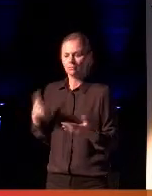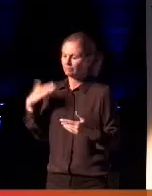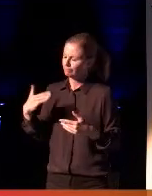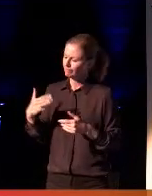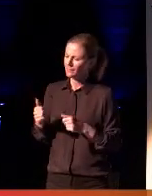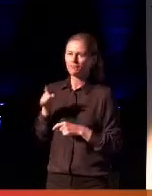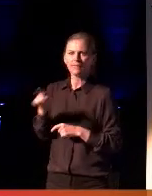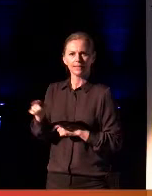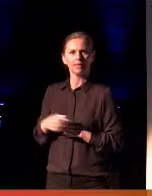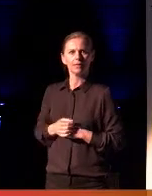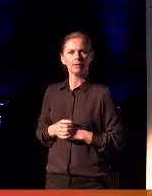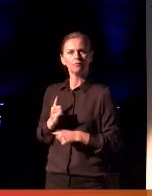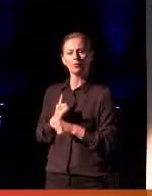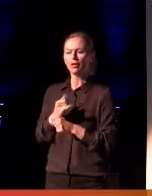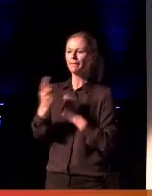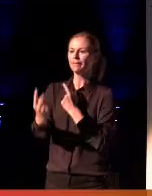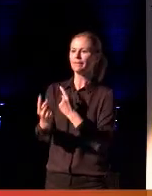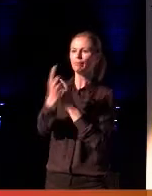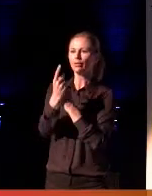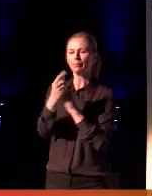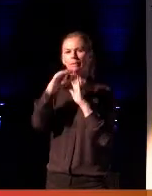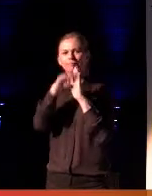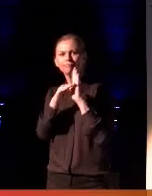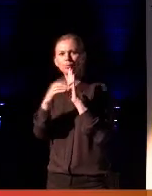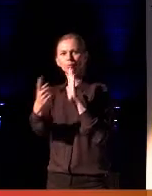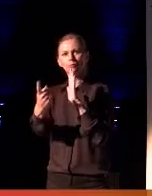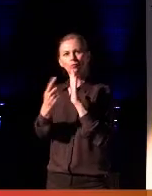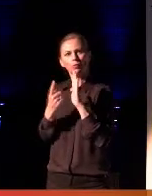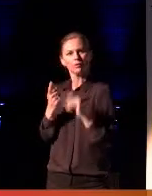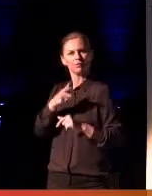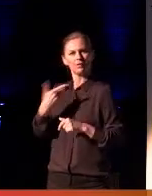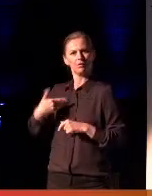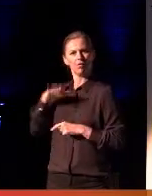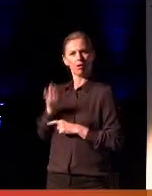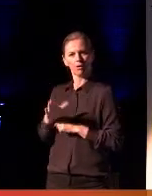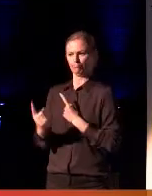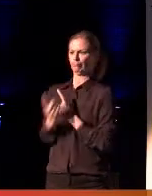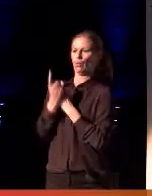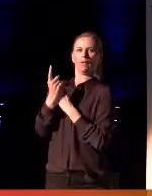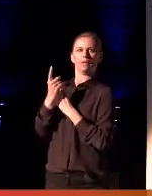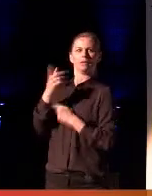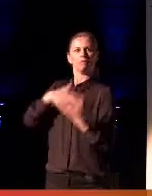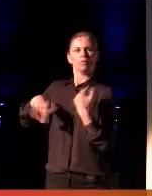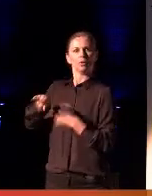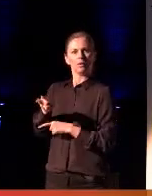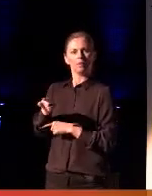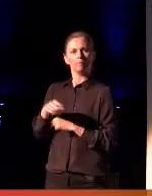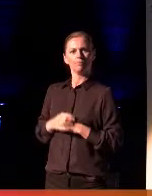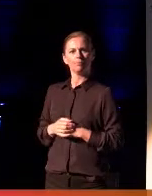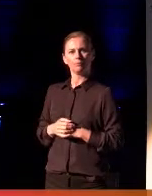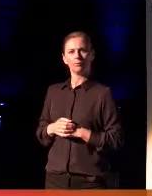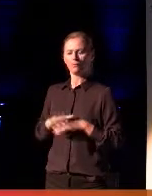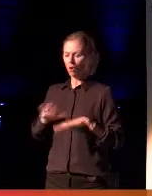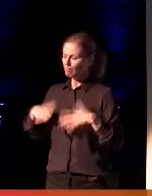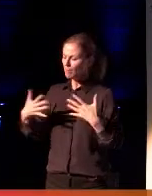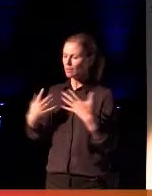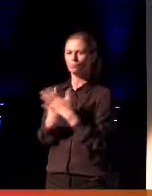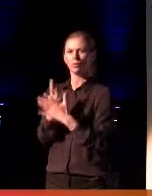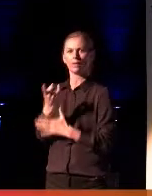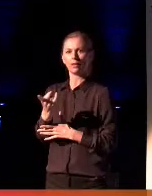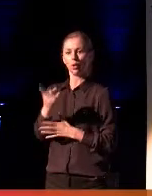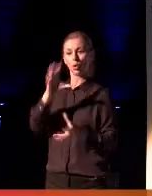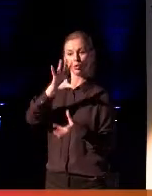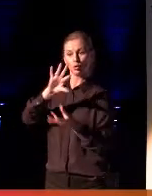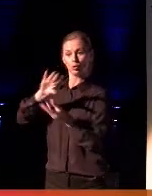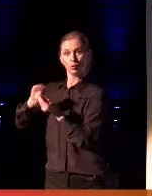viktig for å kunne møtekomme de utfordringene som vi har og står overfor i samfunnet. Det også muligheter her. Sånn. Og summen